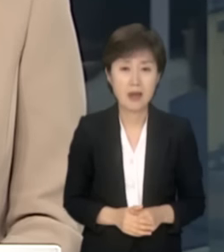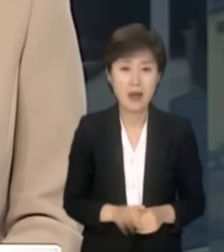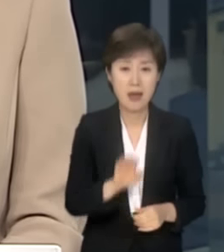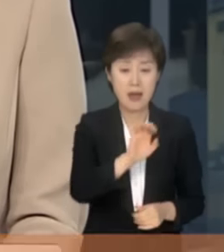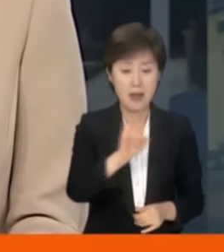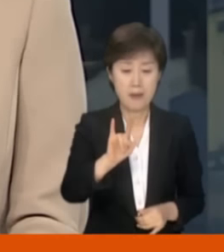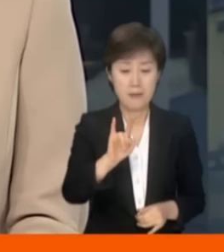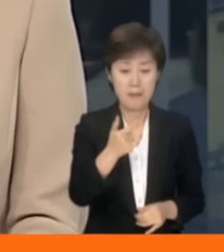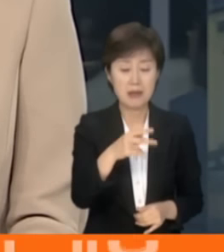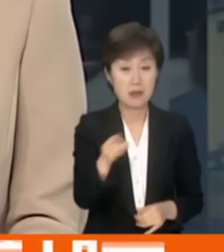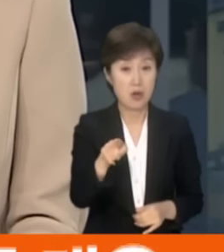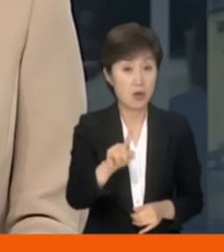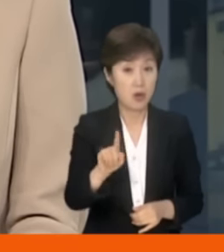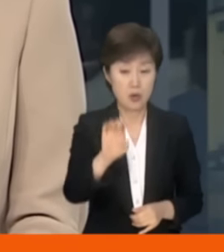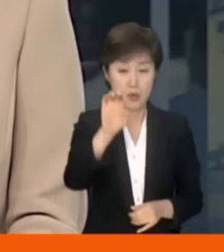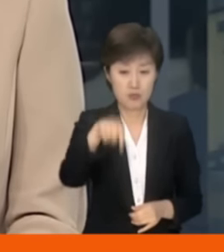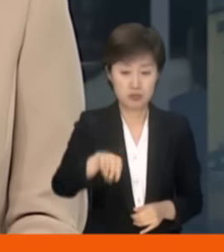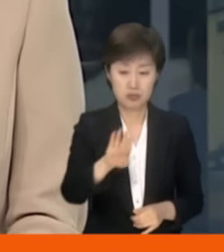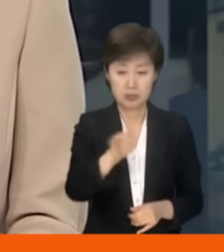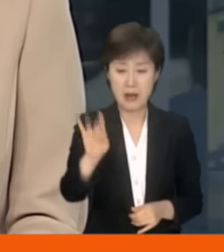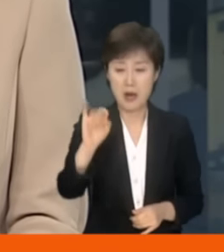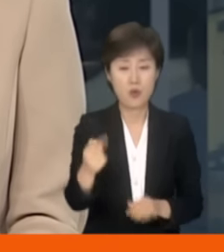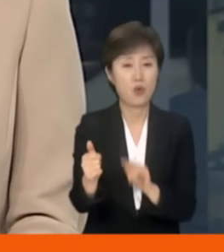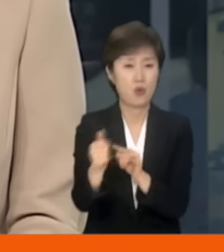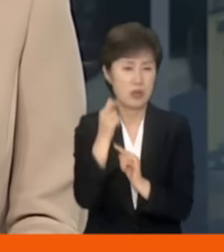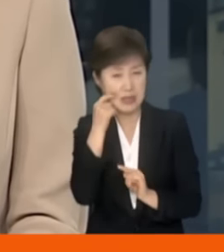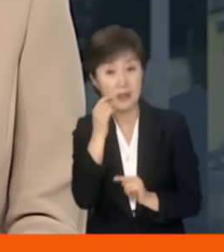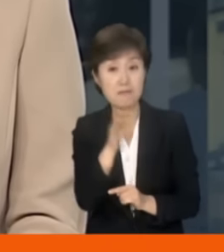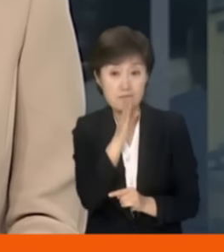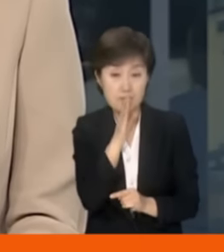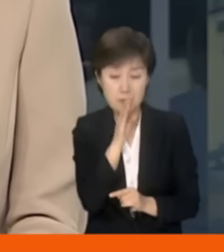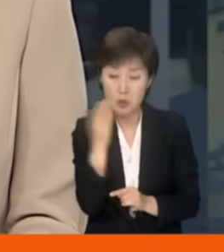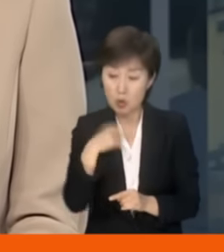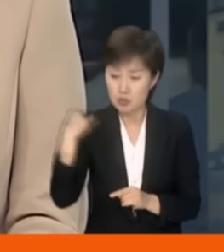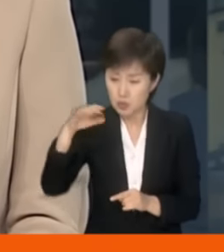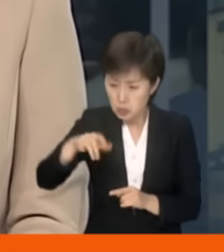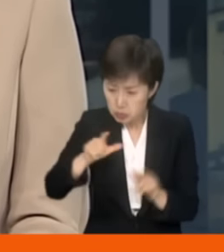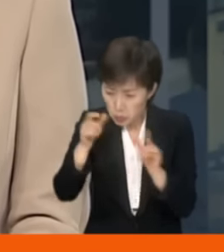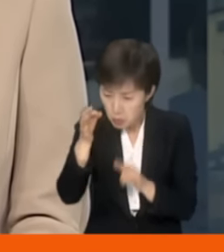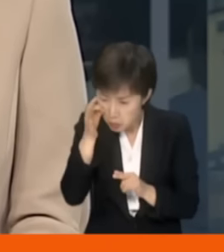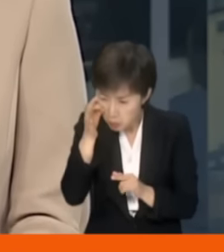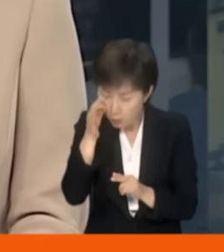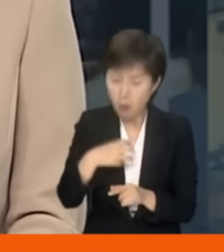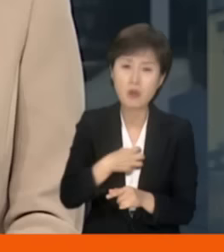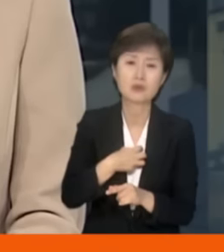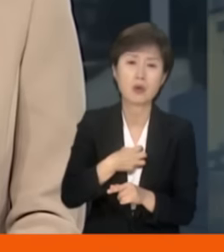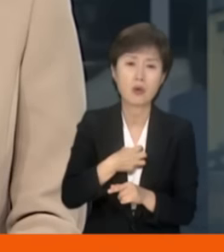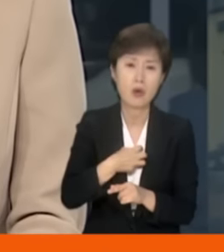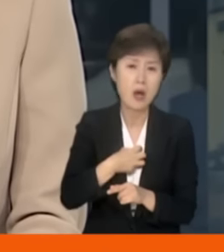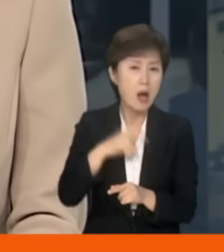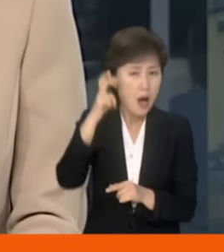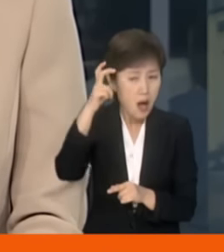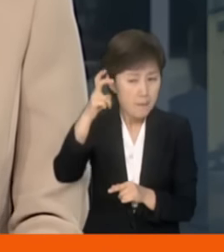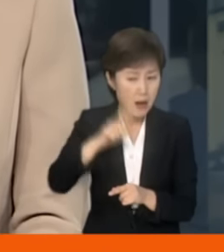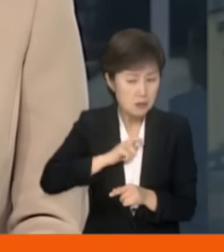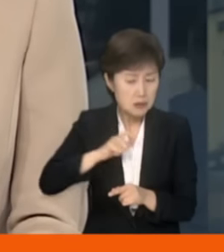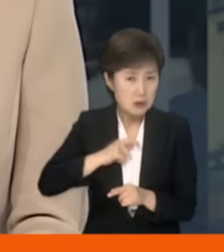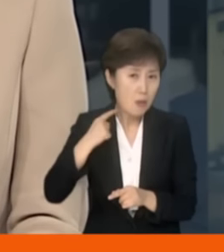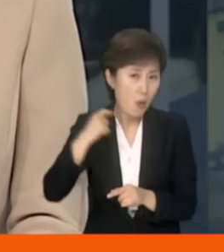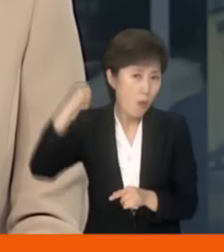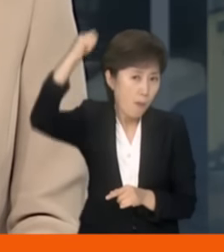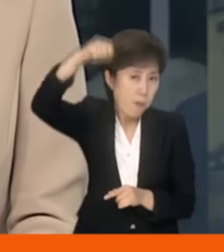자, 한국에서 푸공주로 불렸던 푸바오의 최근 근황이 알려지면서 논란이 일고 있습니다. 목줄을 감아서 접객,